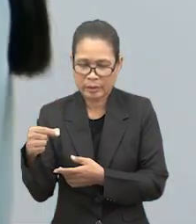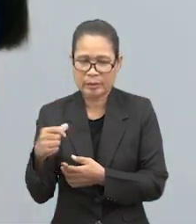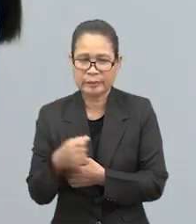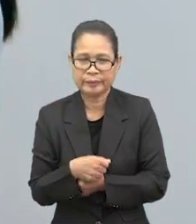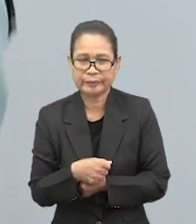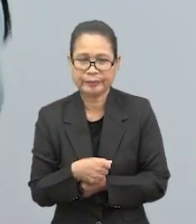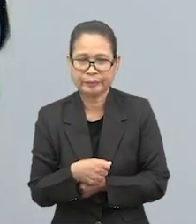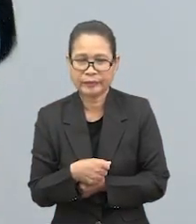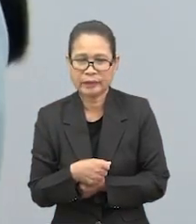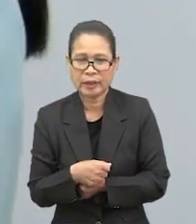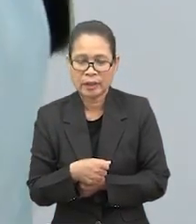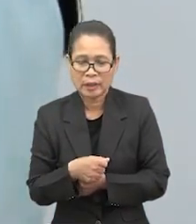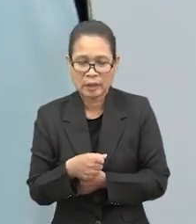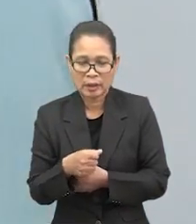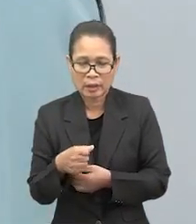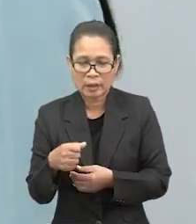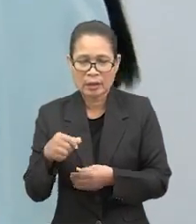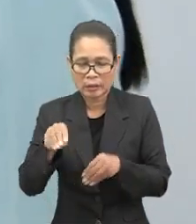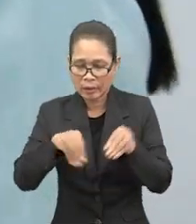Cho 7